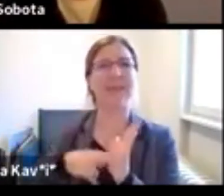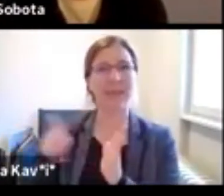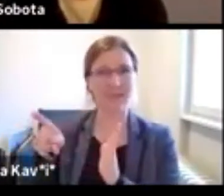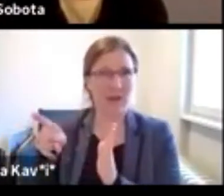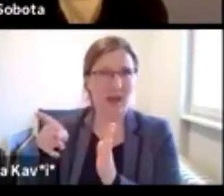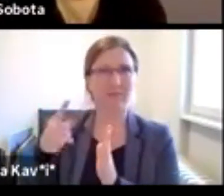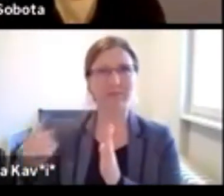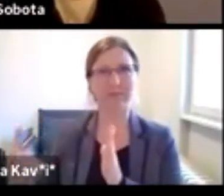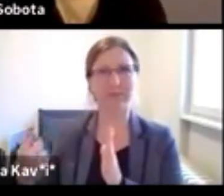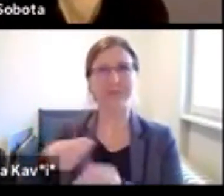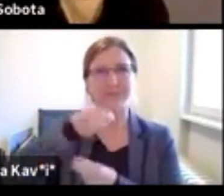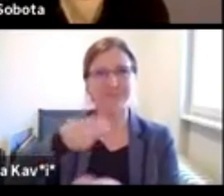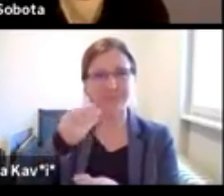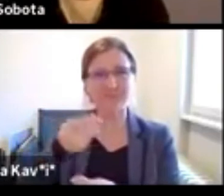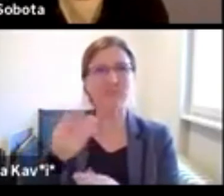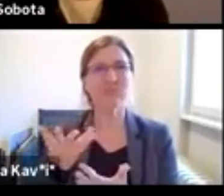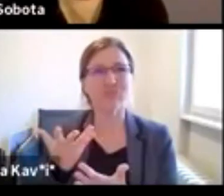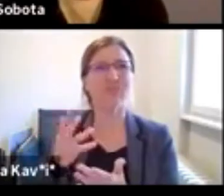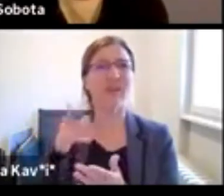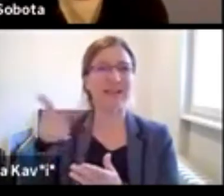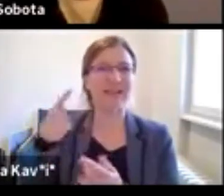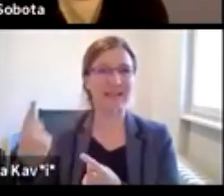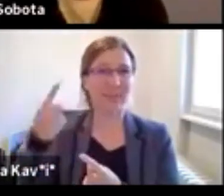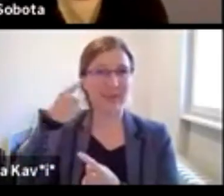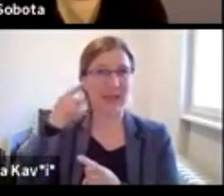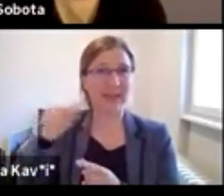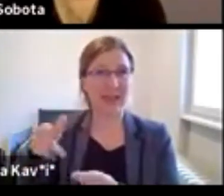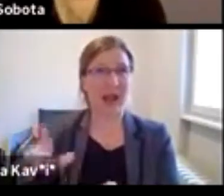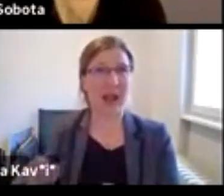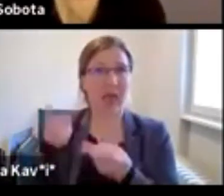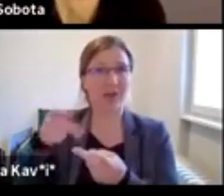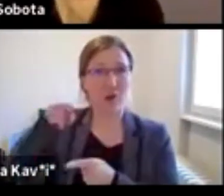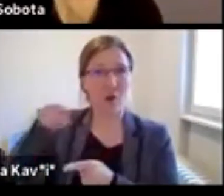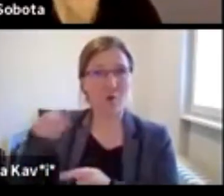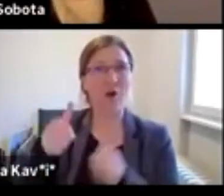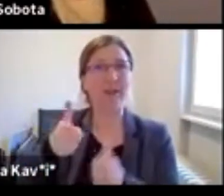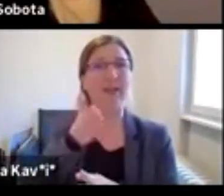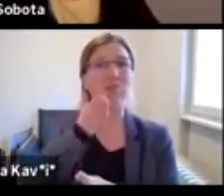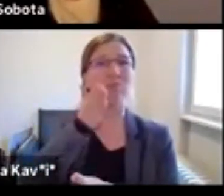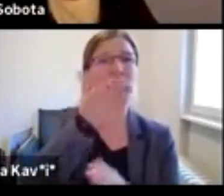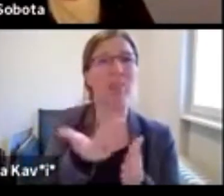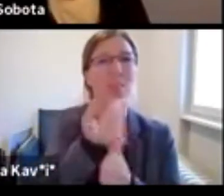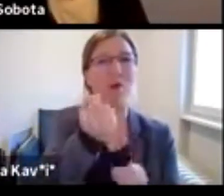lakša, ova što ćeš sada govoriti ili ono što te u budućnosti čeka.